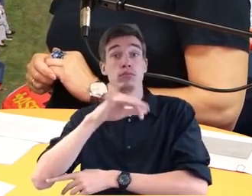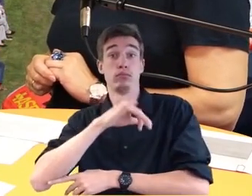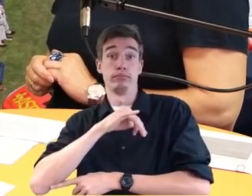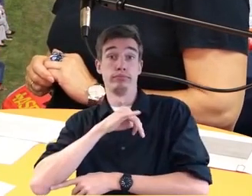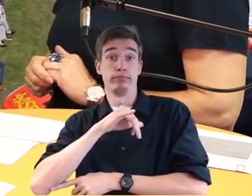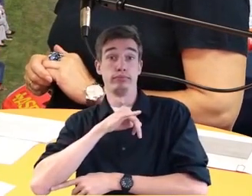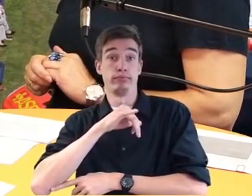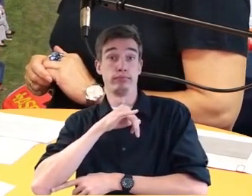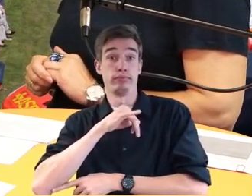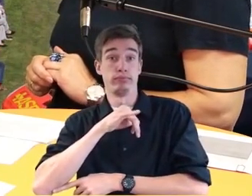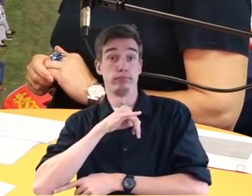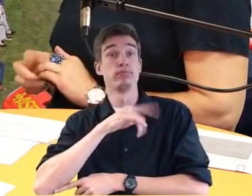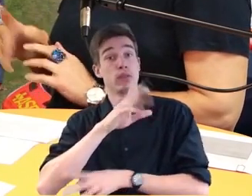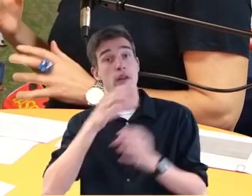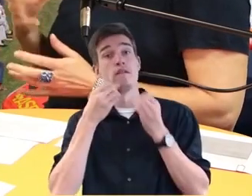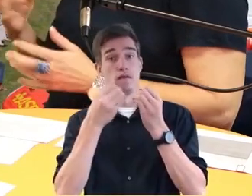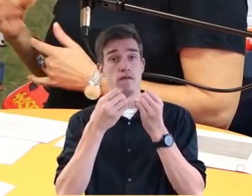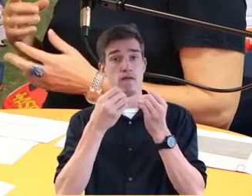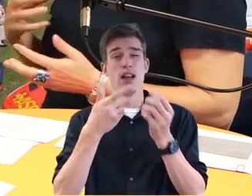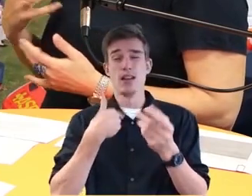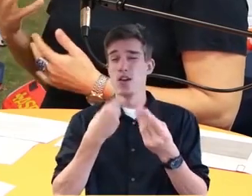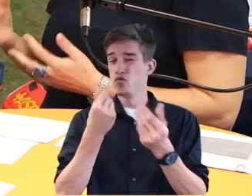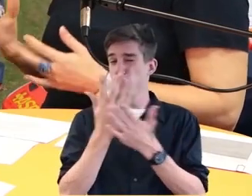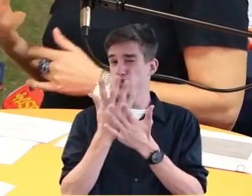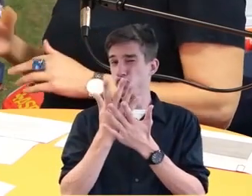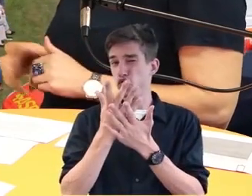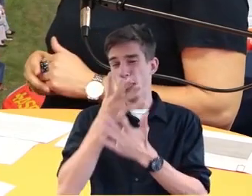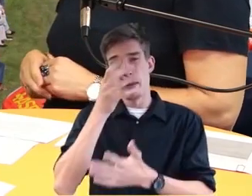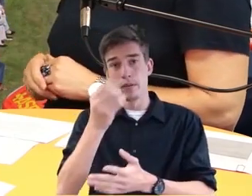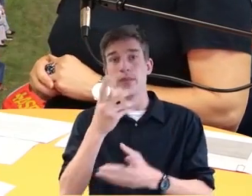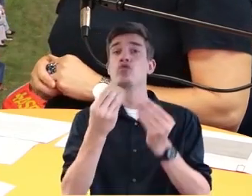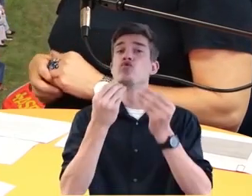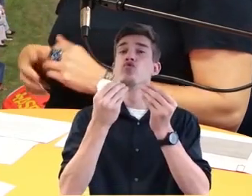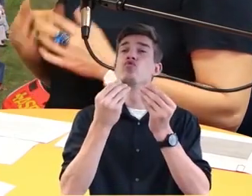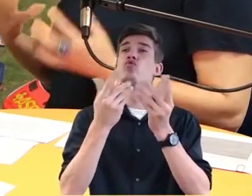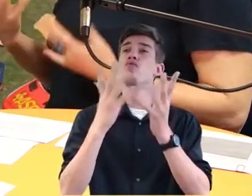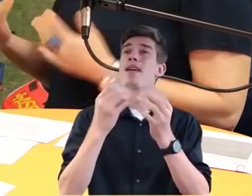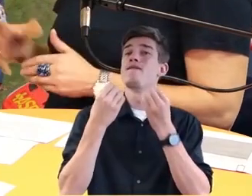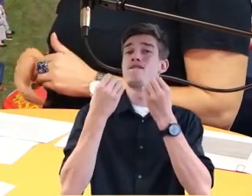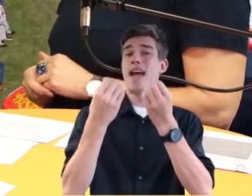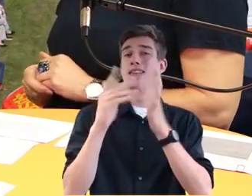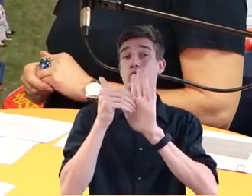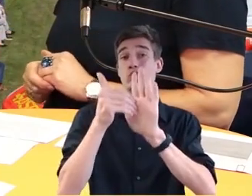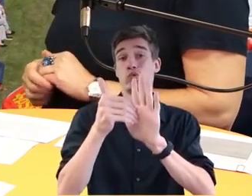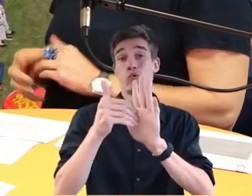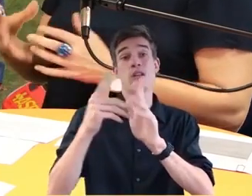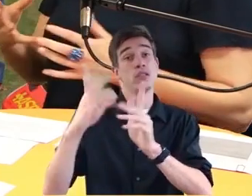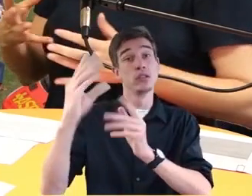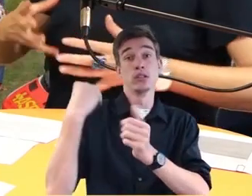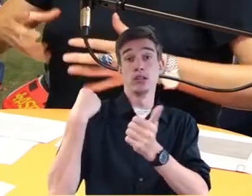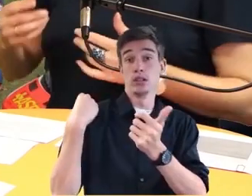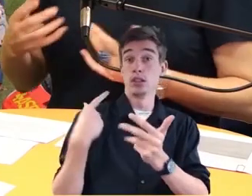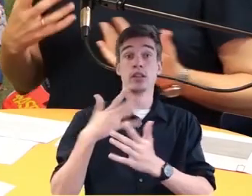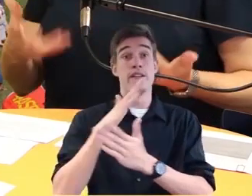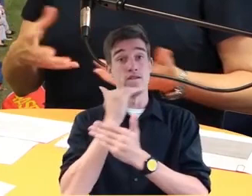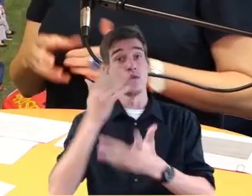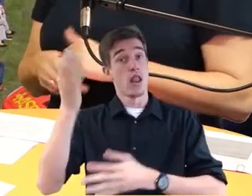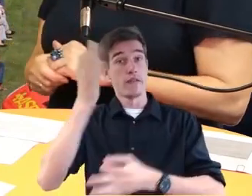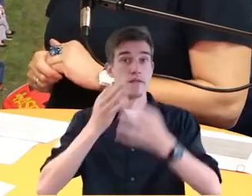viele, viele Fahrzeuginteressierte. Das merke ich immer daran, wenn wir was mit Fahrzeugen machen, irgendwie wie hoch die Resonanz ist und auch die